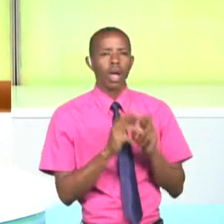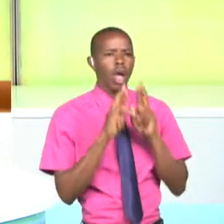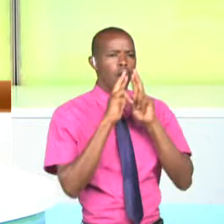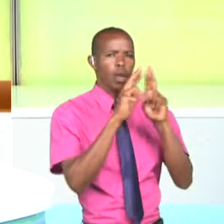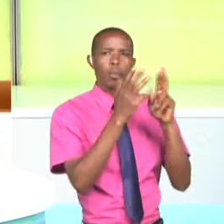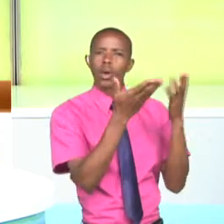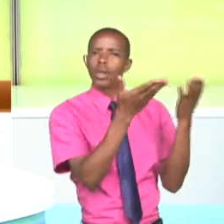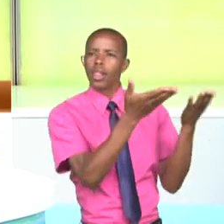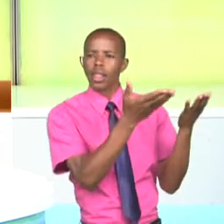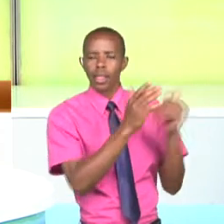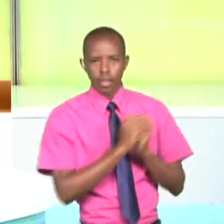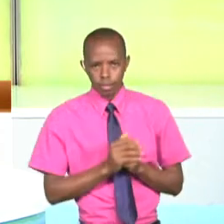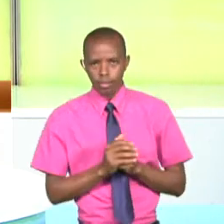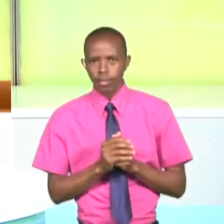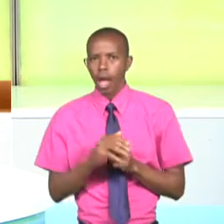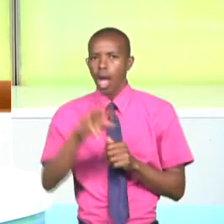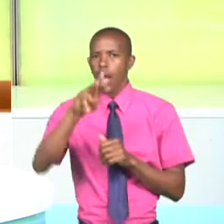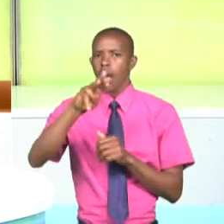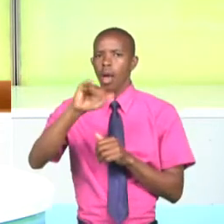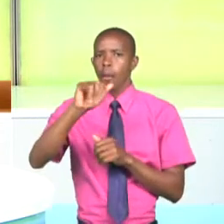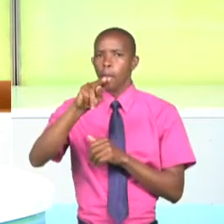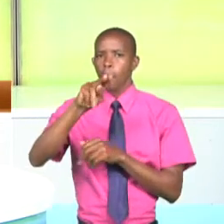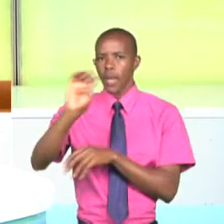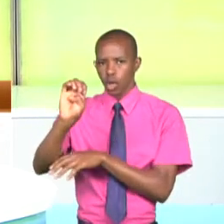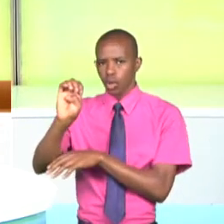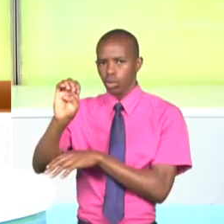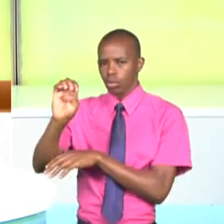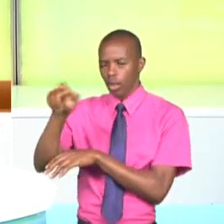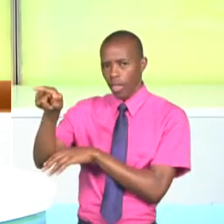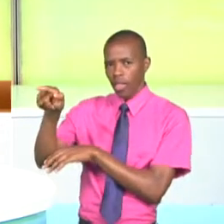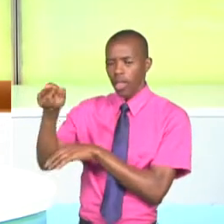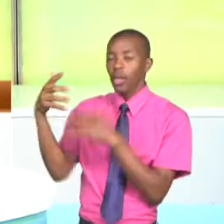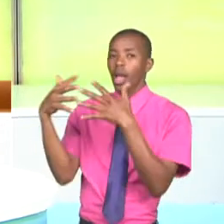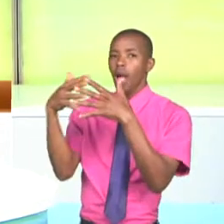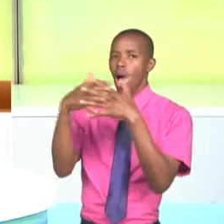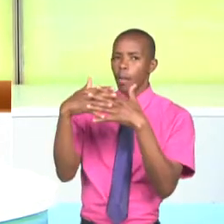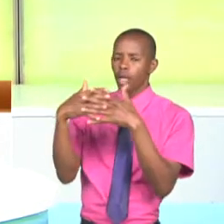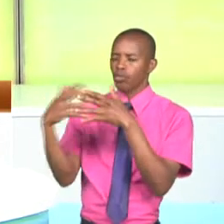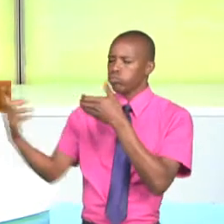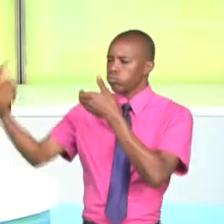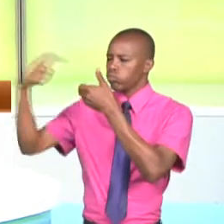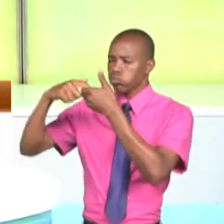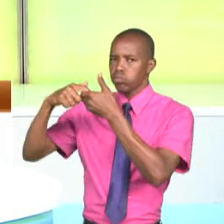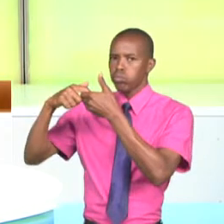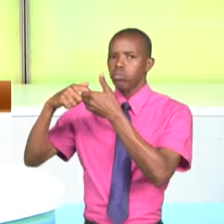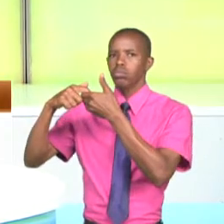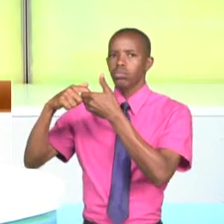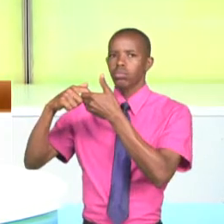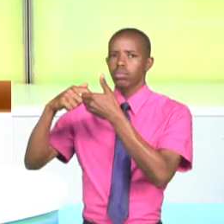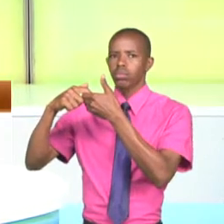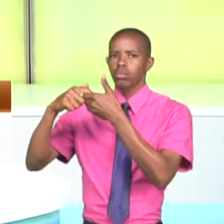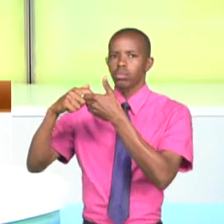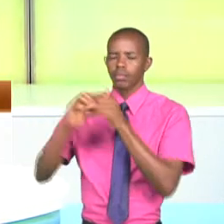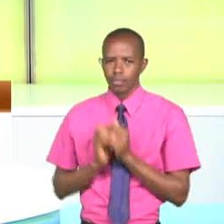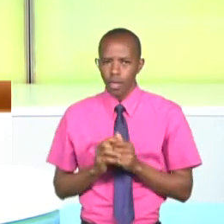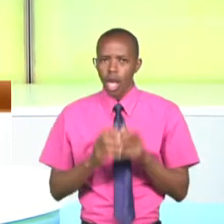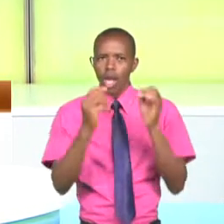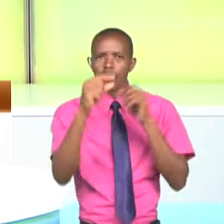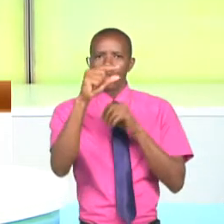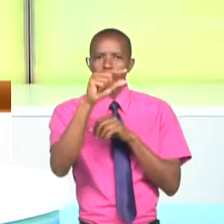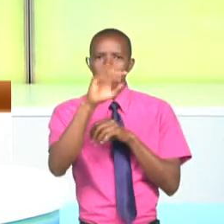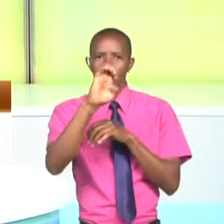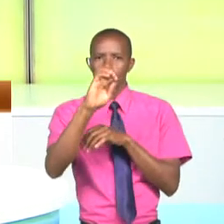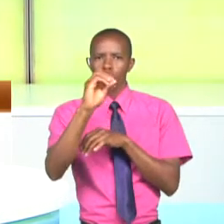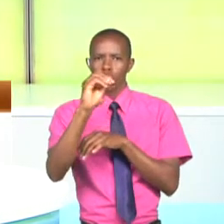ambaye yupo Minnesota, Marekani, na kwa sasa hivi tunaungana naye kwa njia ya moja kwa moja. George, wapo unanipata?